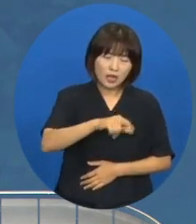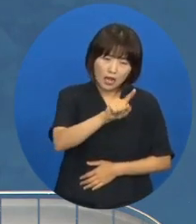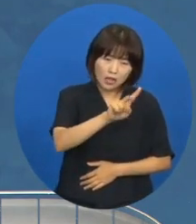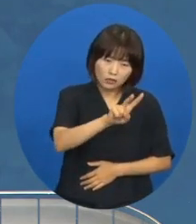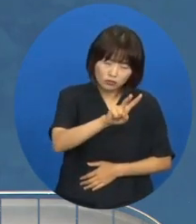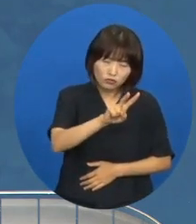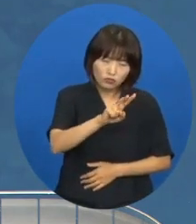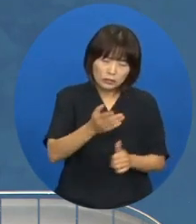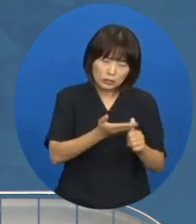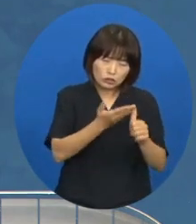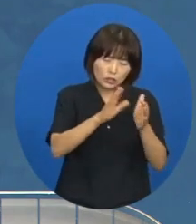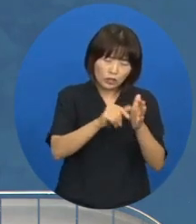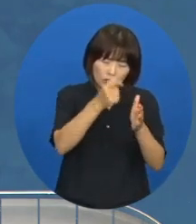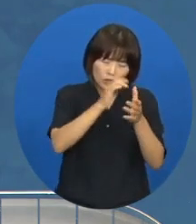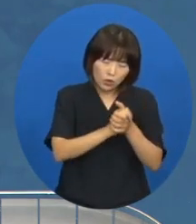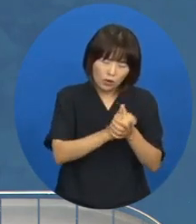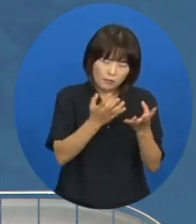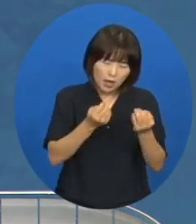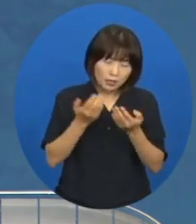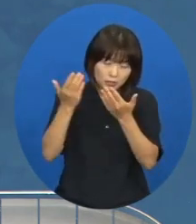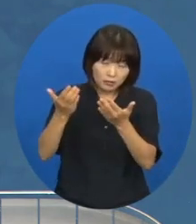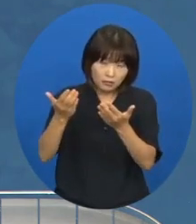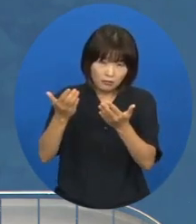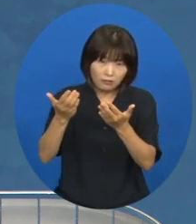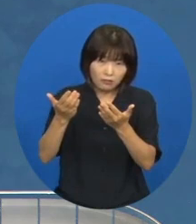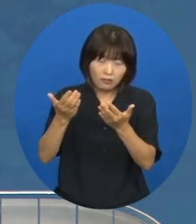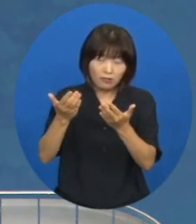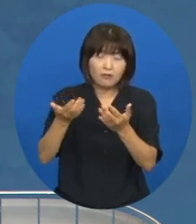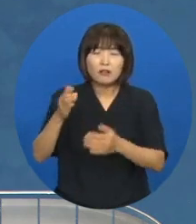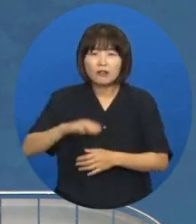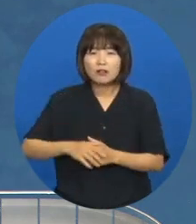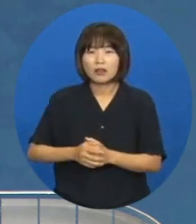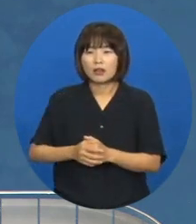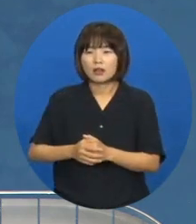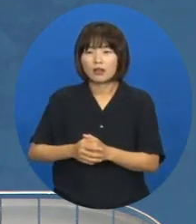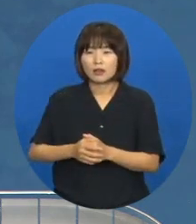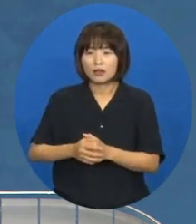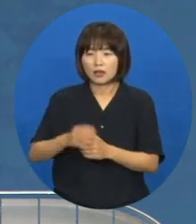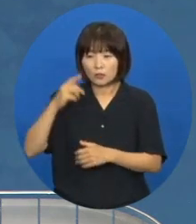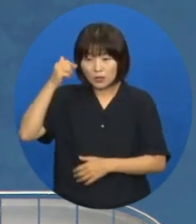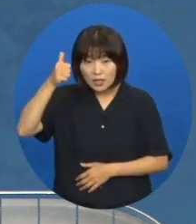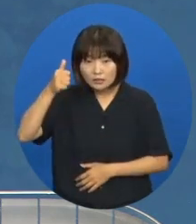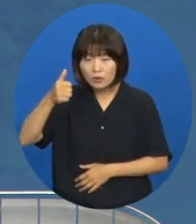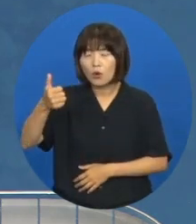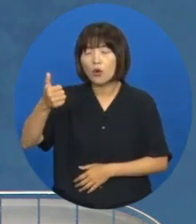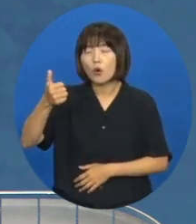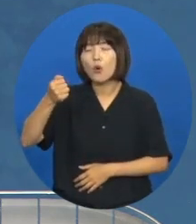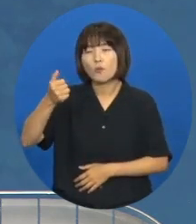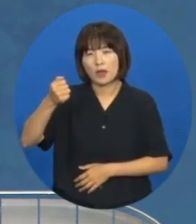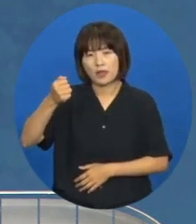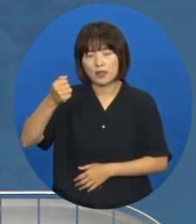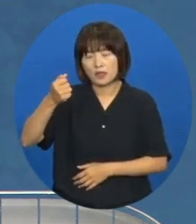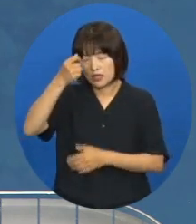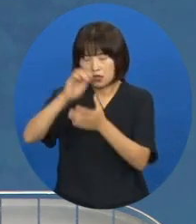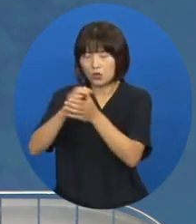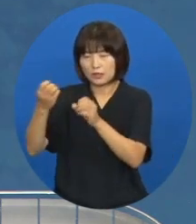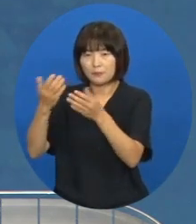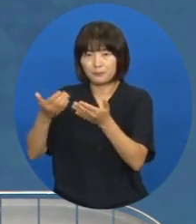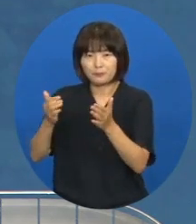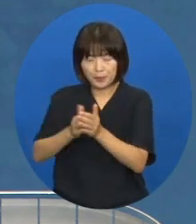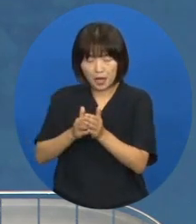나와요. 5만 번 기도를 했어요. 왜 그렇게 고아를 먹여 살렸냐?